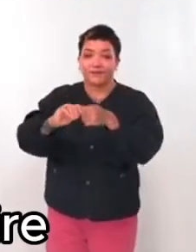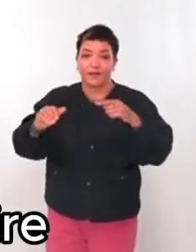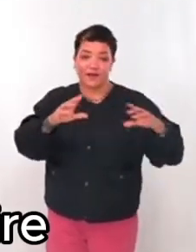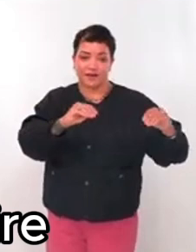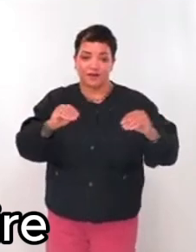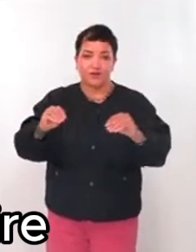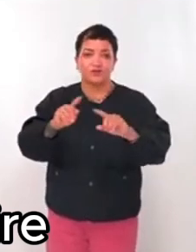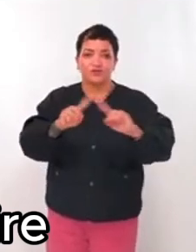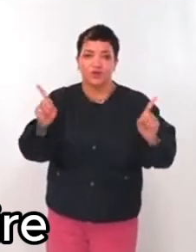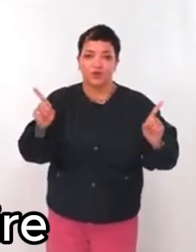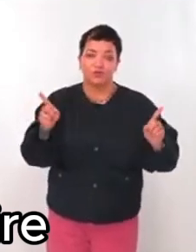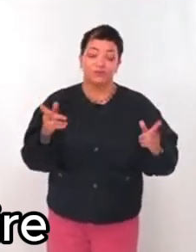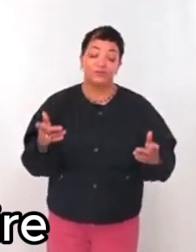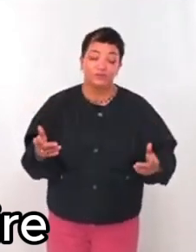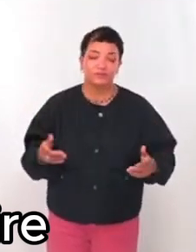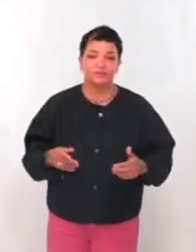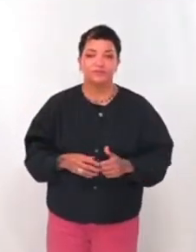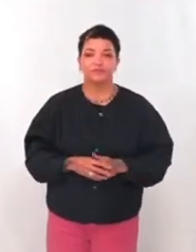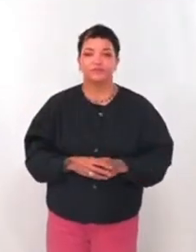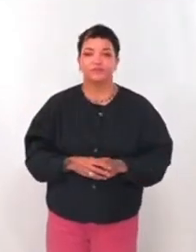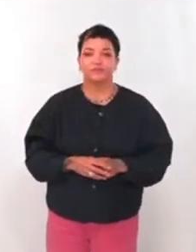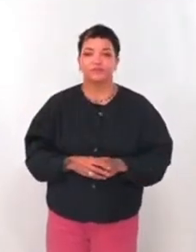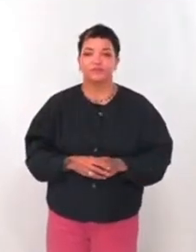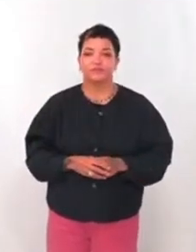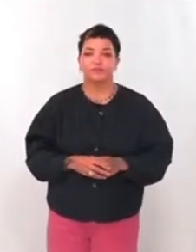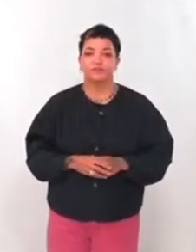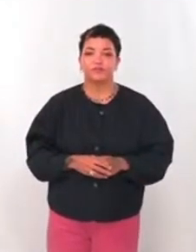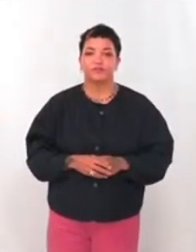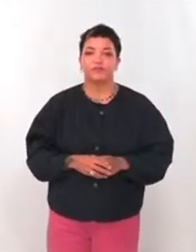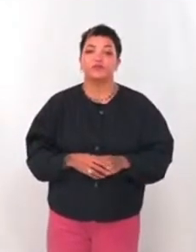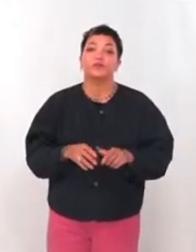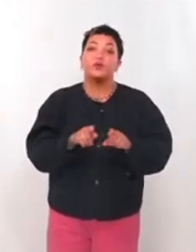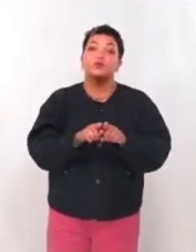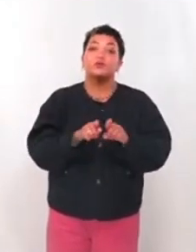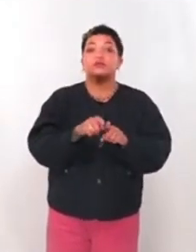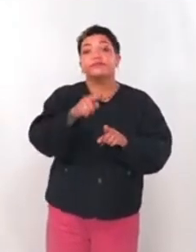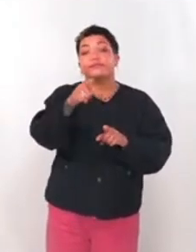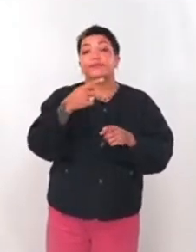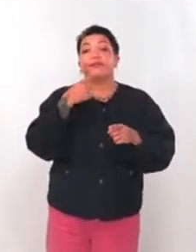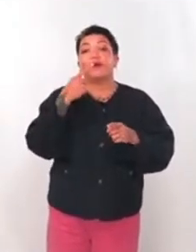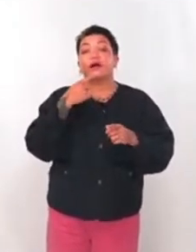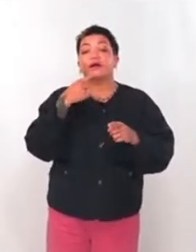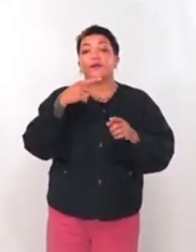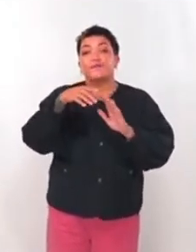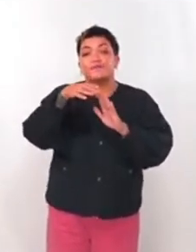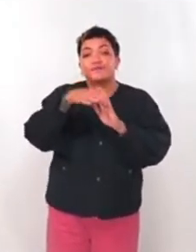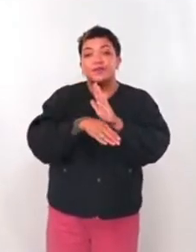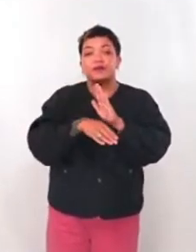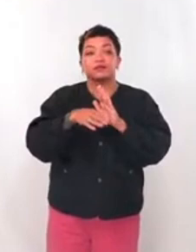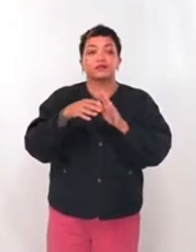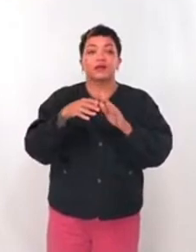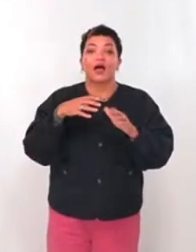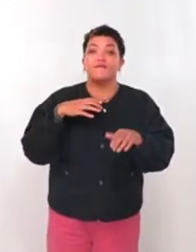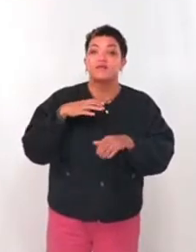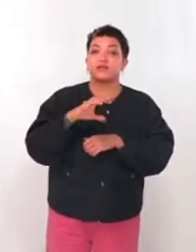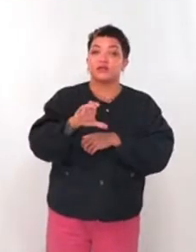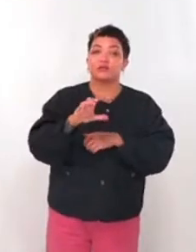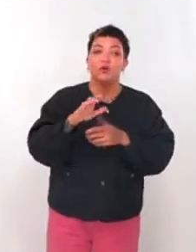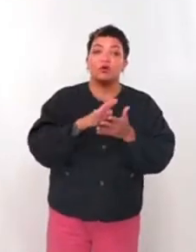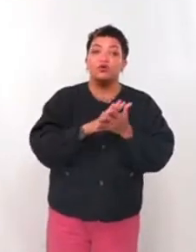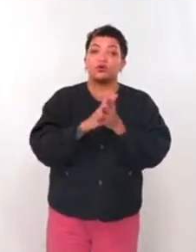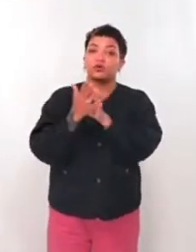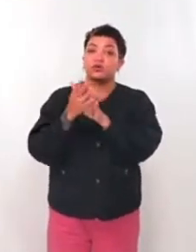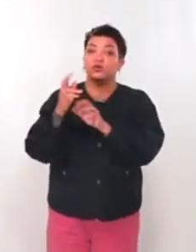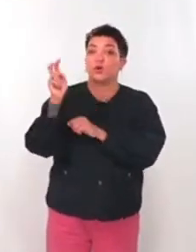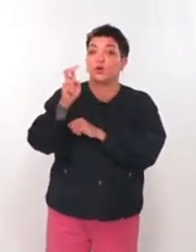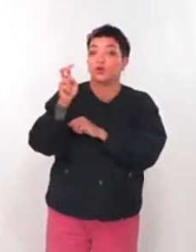avez tenté de le faire. Et c'est ce que vous avez tenté de faire, notamment en parlant de la baisse sur les investissements de la transition écologique. Là, je ne